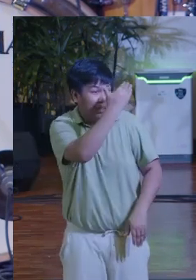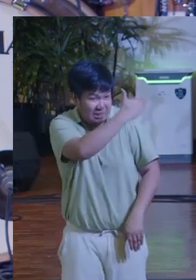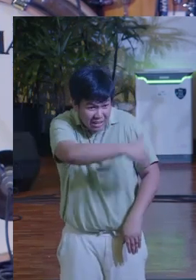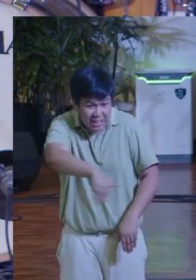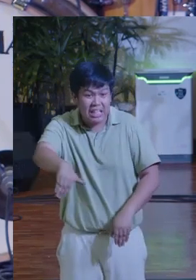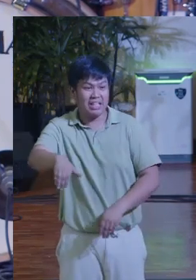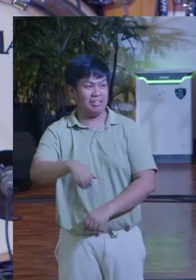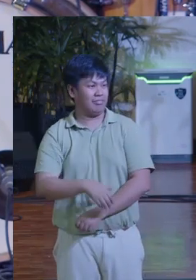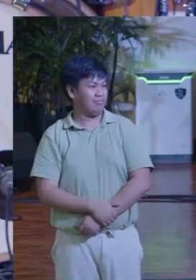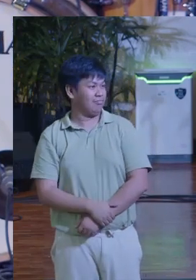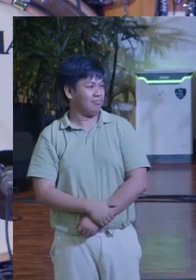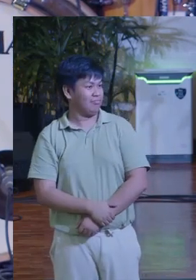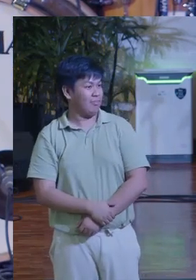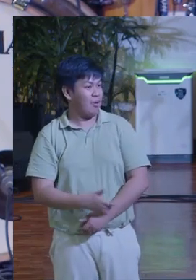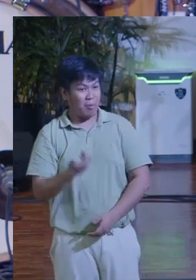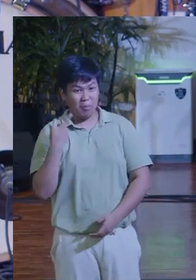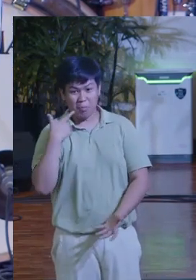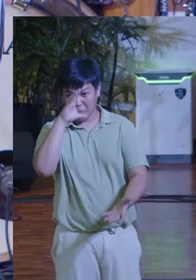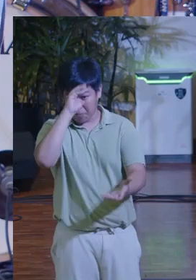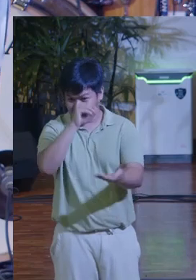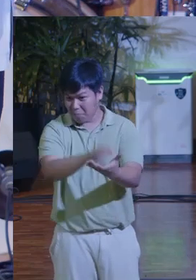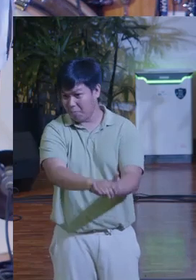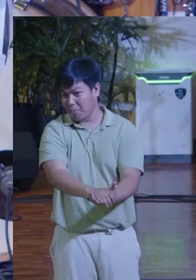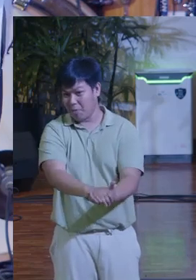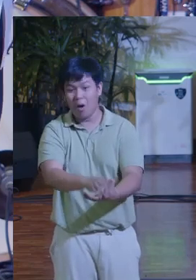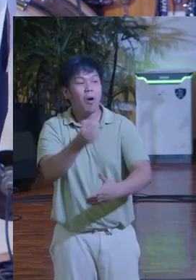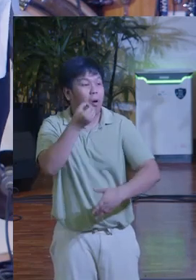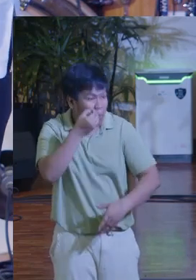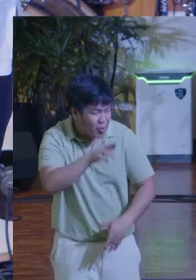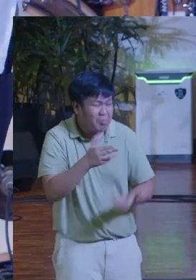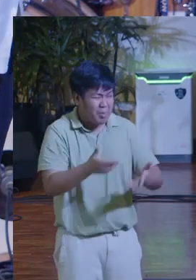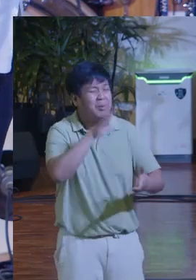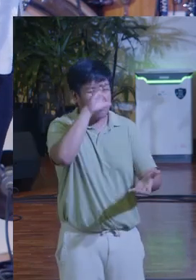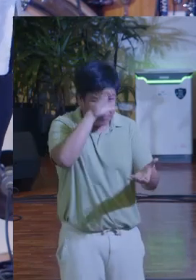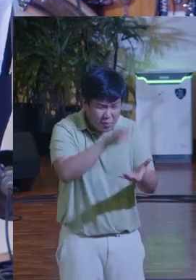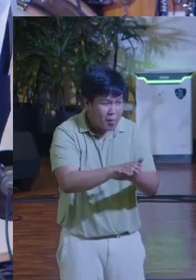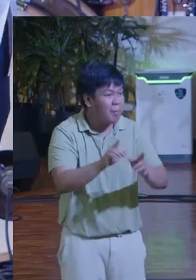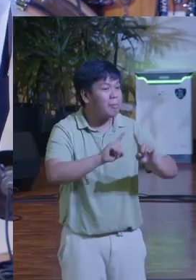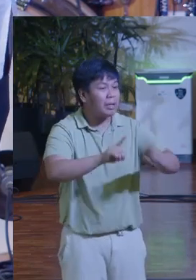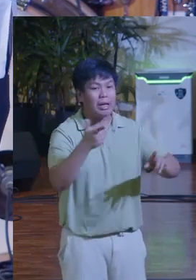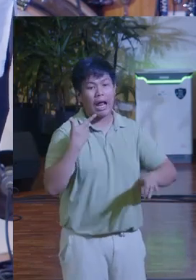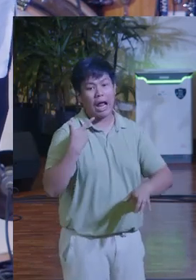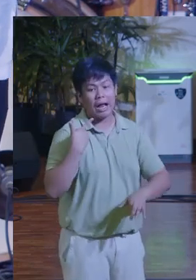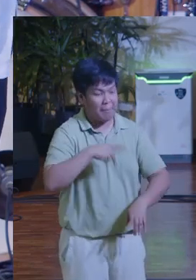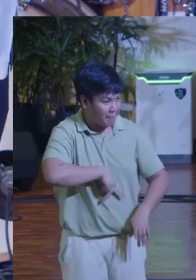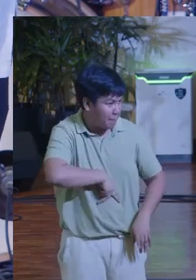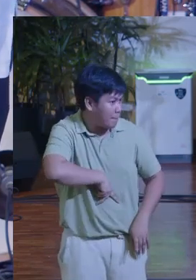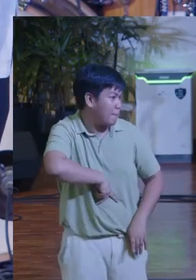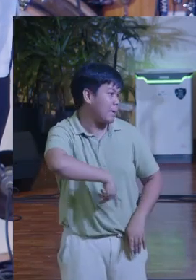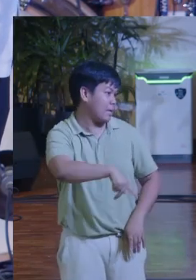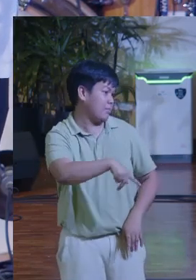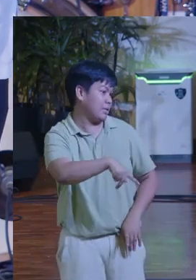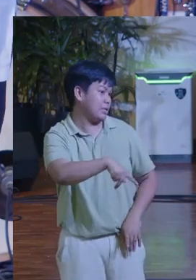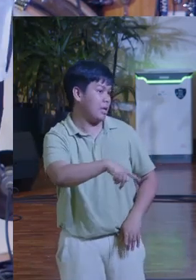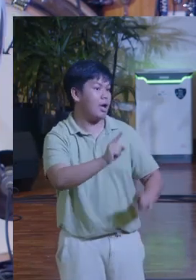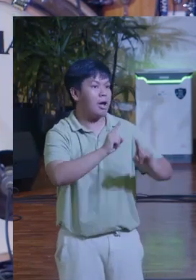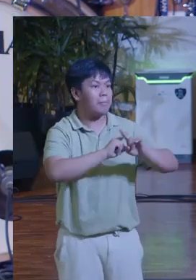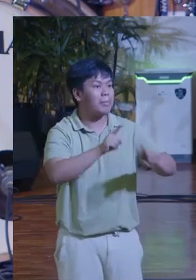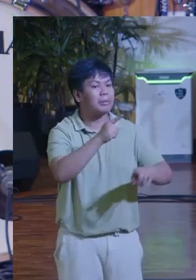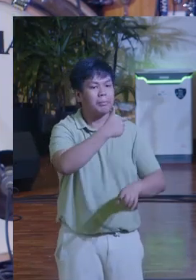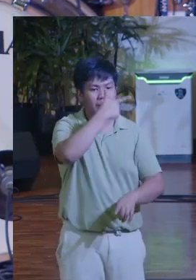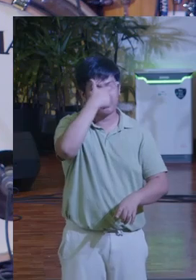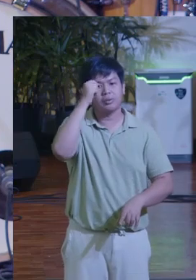posible na single pa. O bagong may asawa na wala pang anak. Ngunit, dahil sa